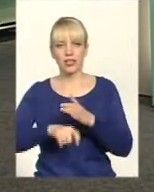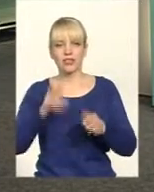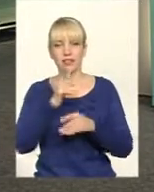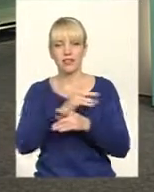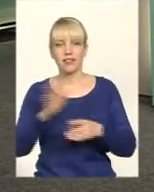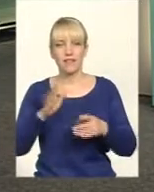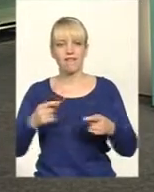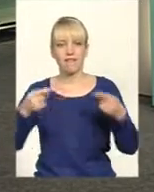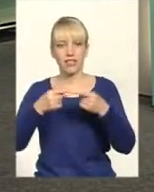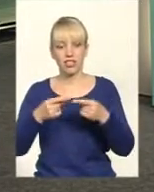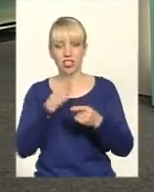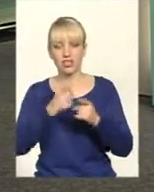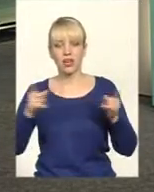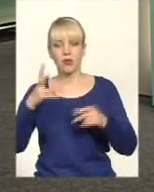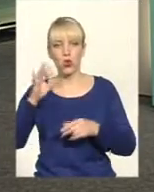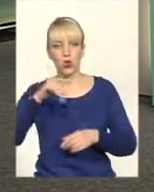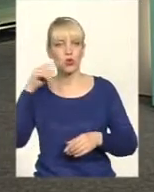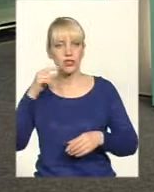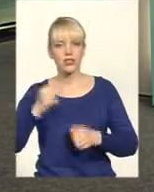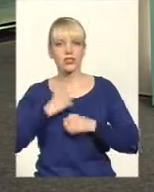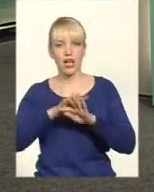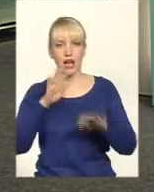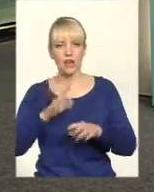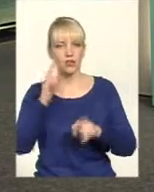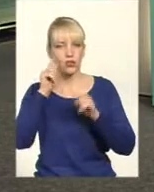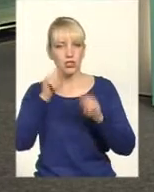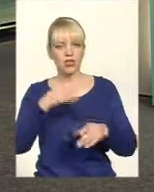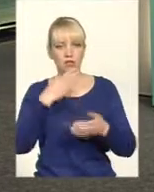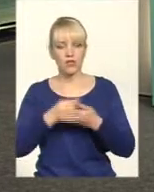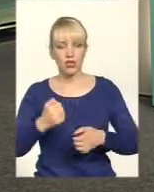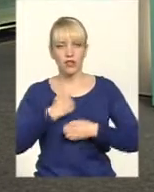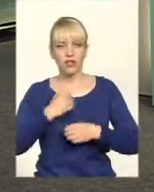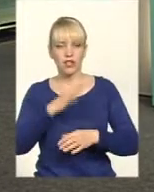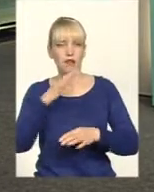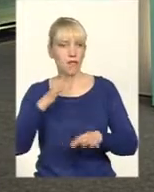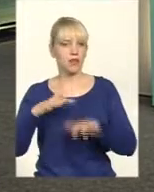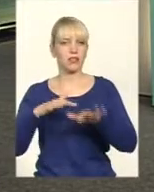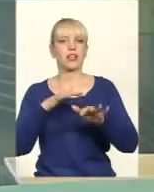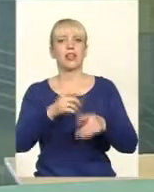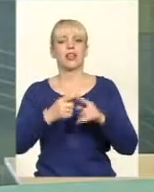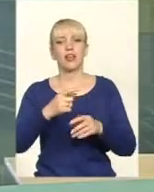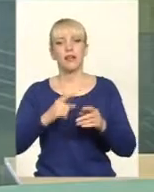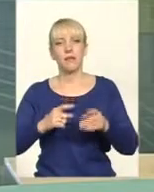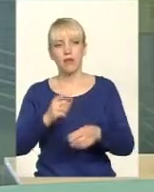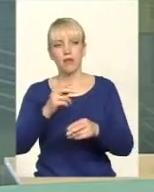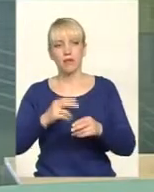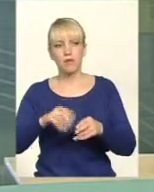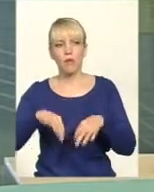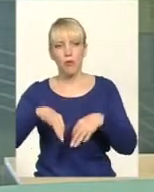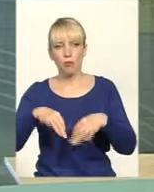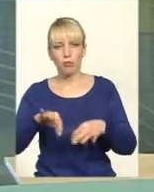термін. Проте російська армія продовжує зосереджувати війська, сотні одиниць зброї, включаючи мобільні ракетні установки, танки